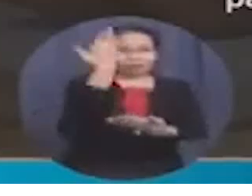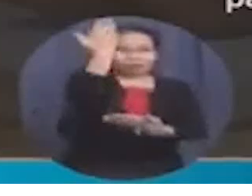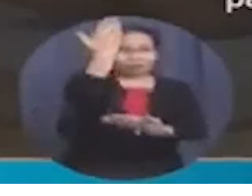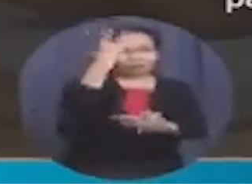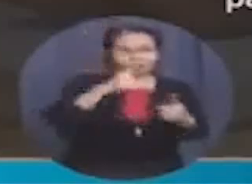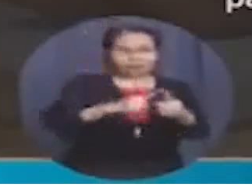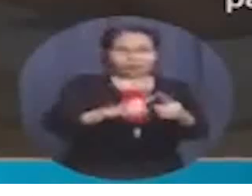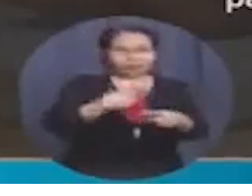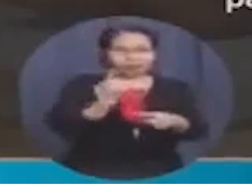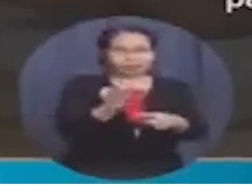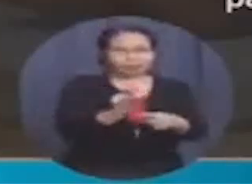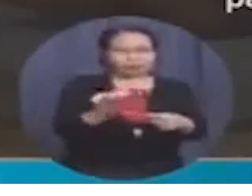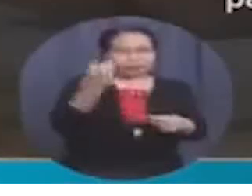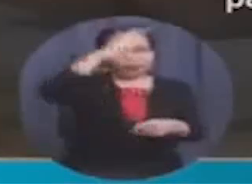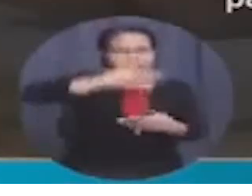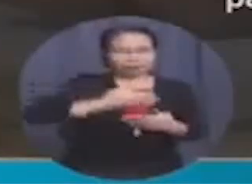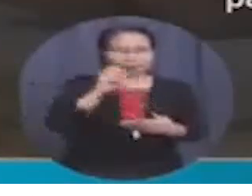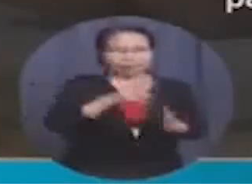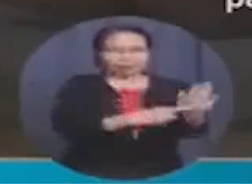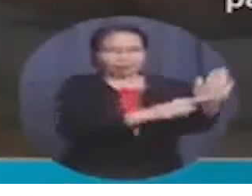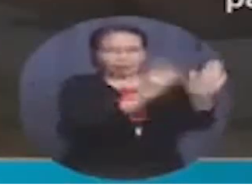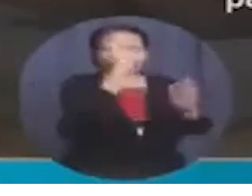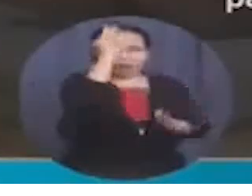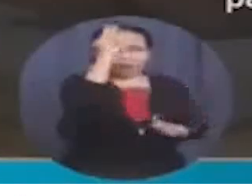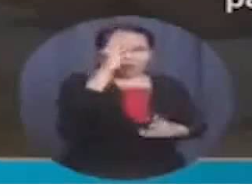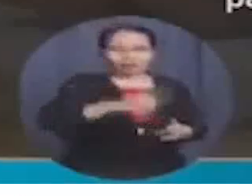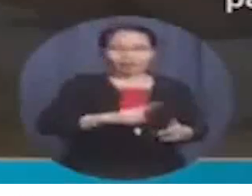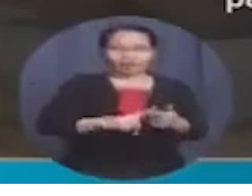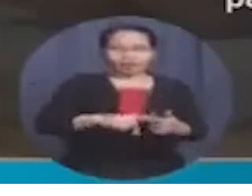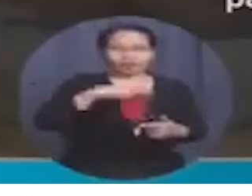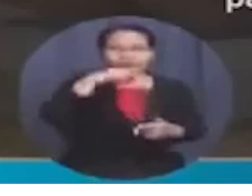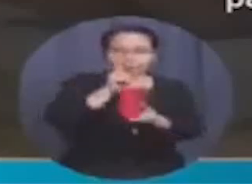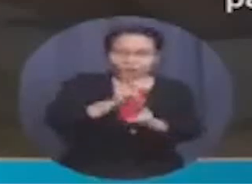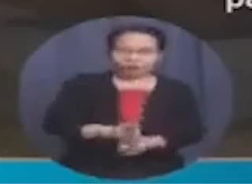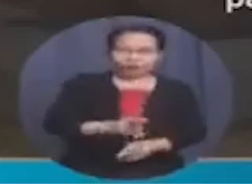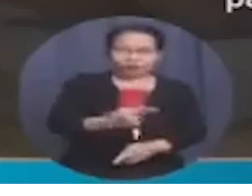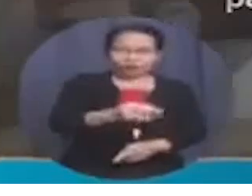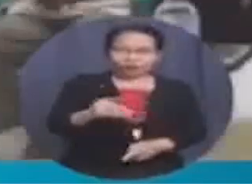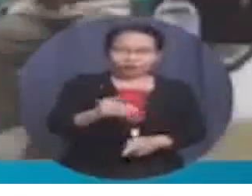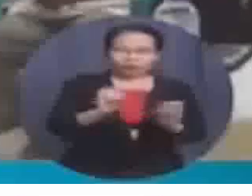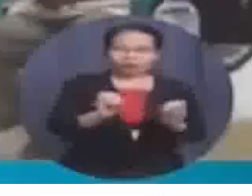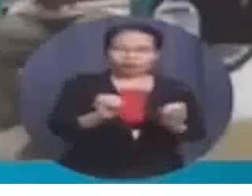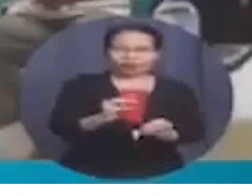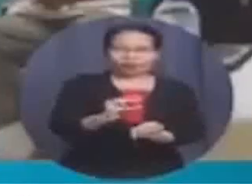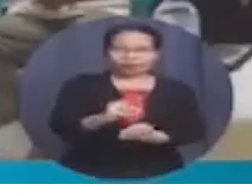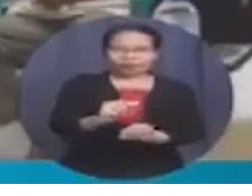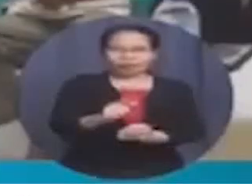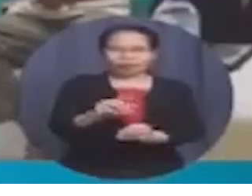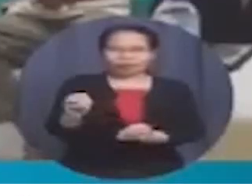at yaong ibiging pagpahayagan ng Anak. Kaya hindi reliable yung mga Diyos na pinagtututuro ni